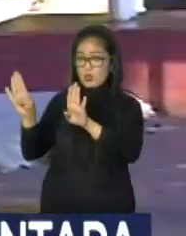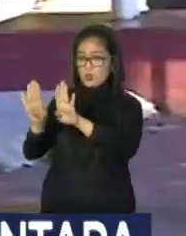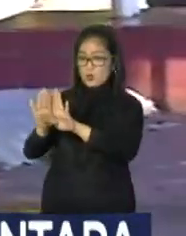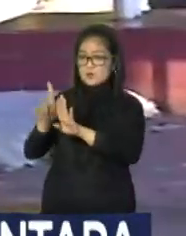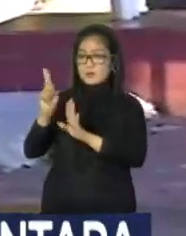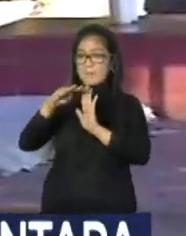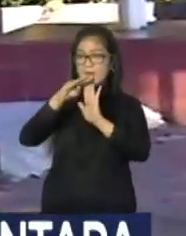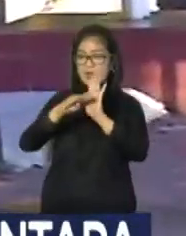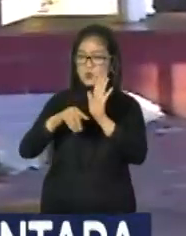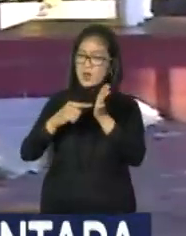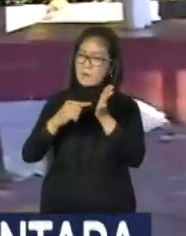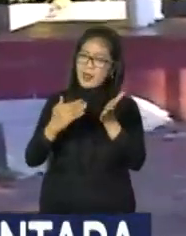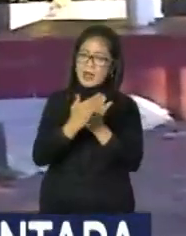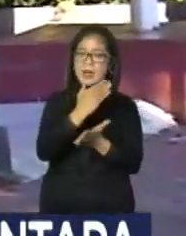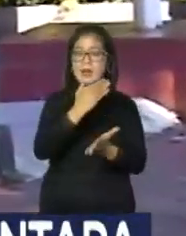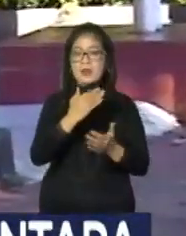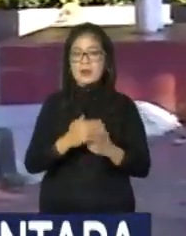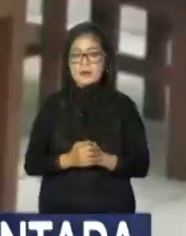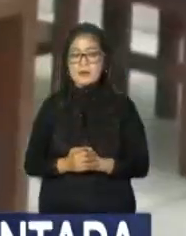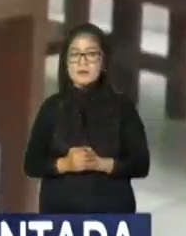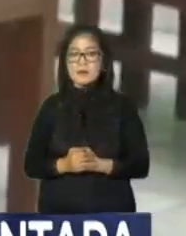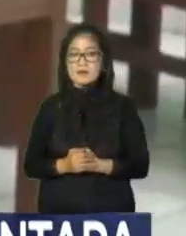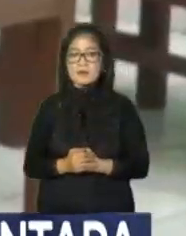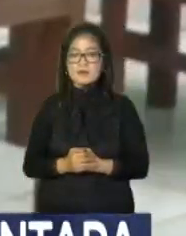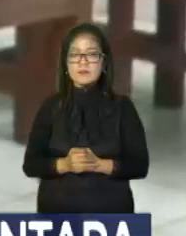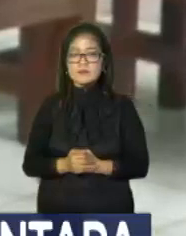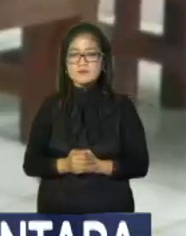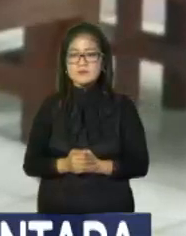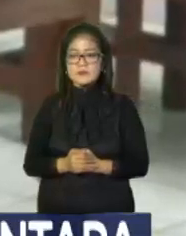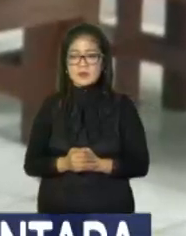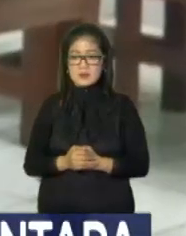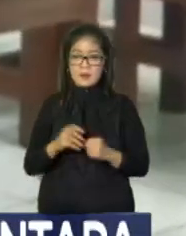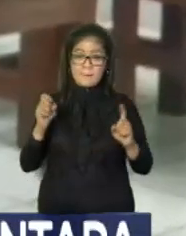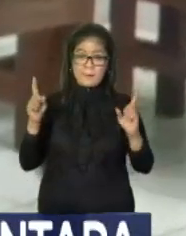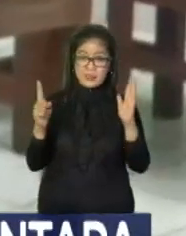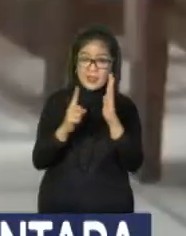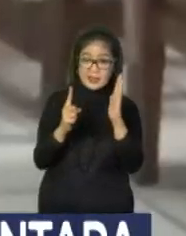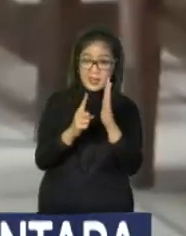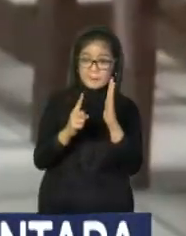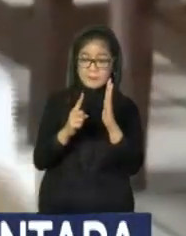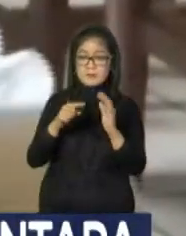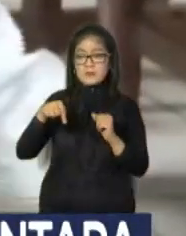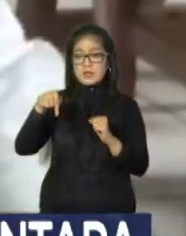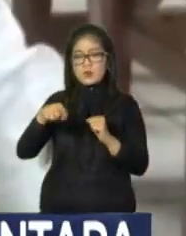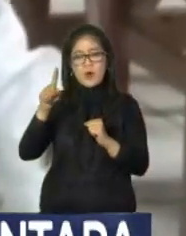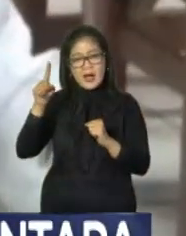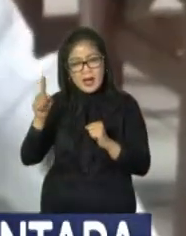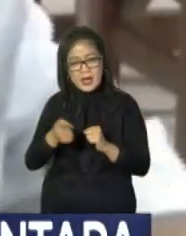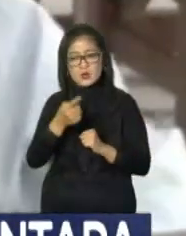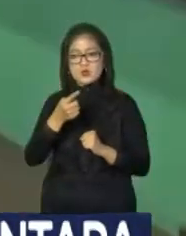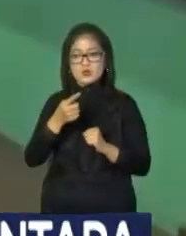yang dilakukan siswa di kelas kecil. Pembelajaran tatap muka saat ini dibutuhkan untuk menanggulangi learning loss